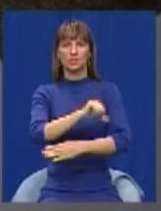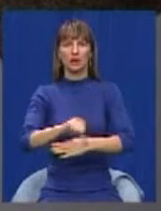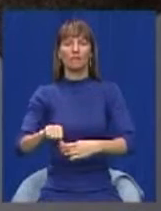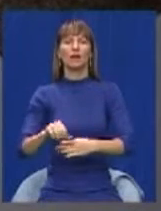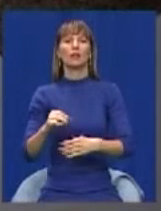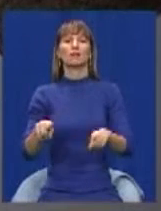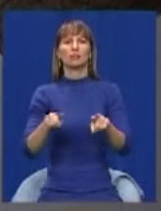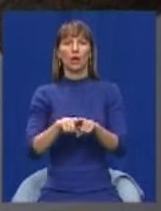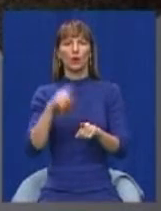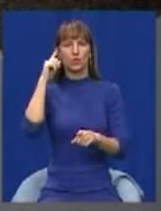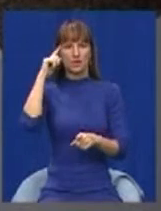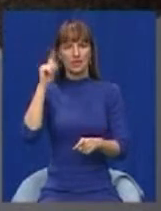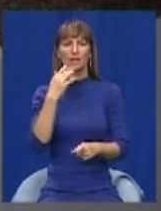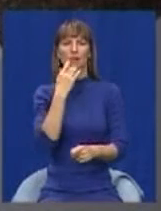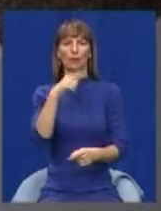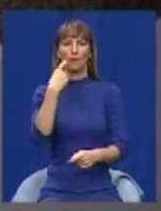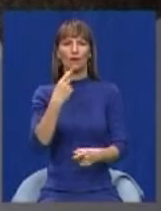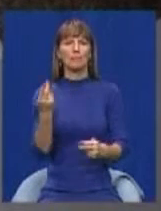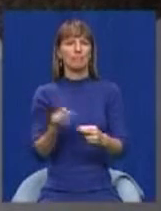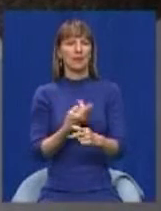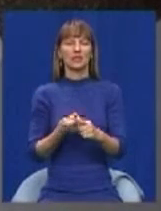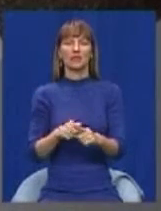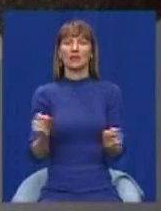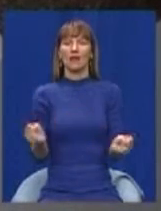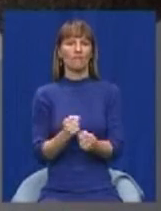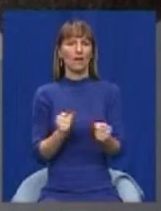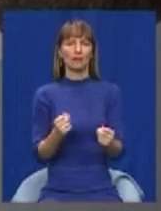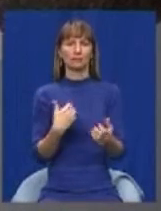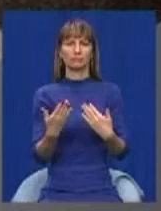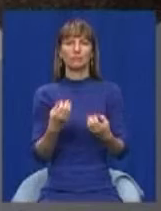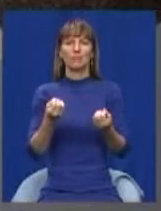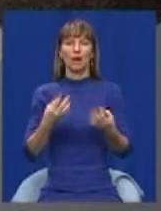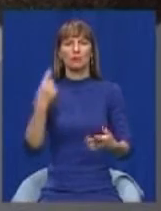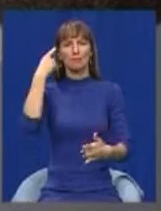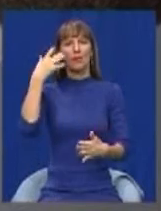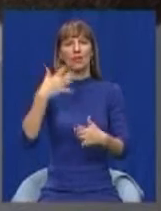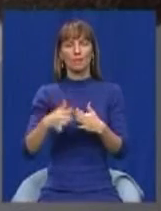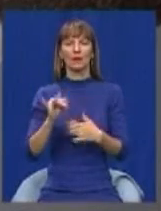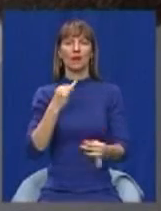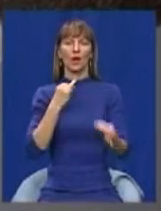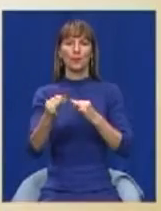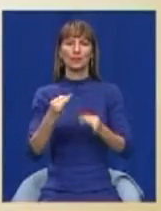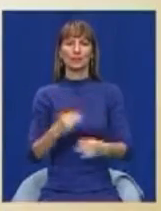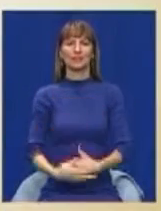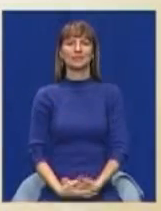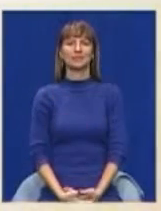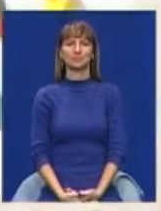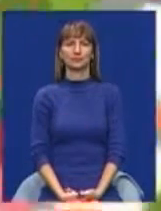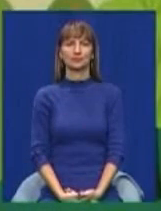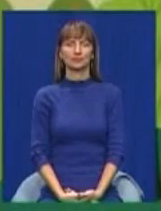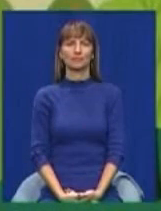також володіти іноземними мовами. Адже без цього неможливо налагодити просте взаєморозуміння та спілкування.